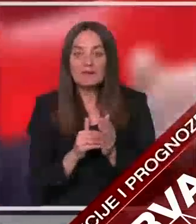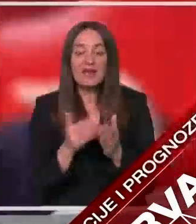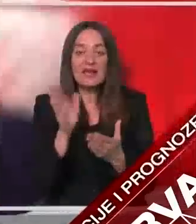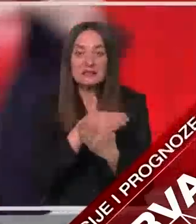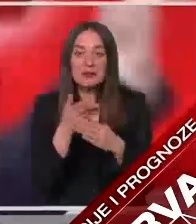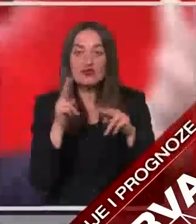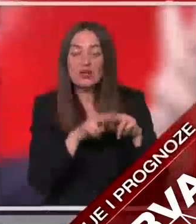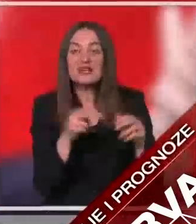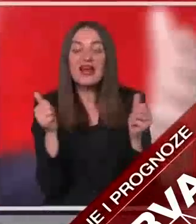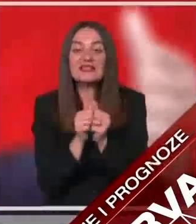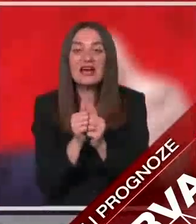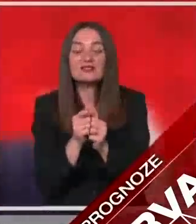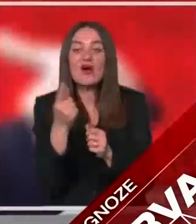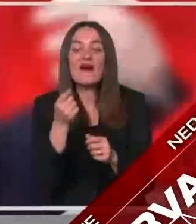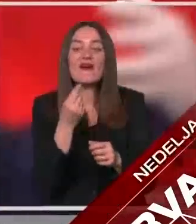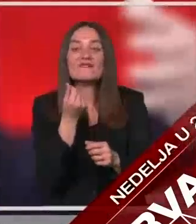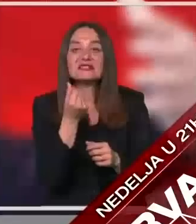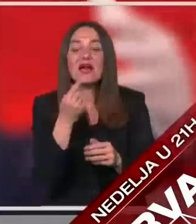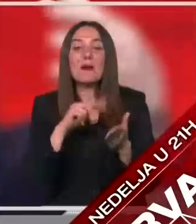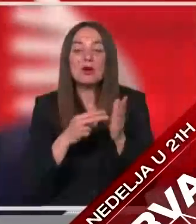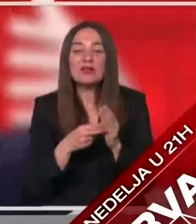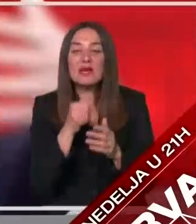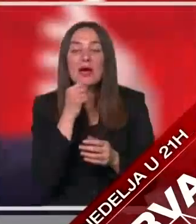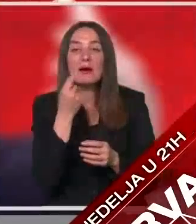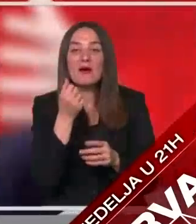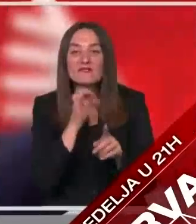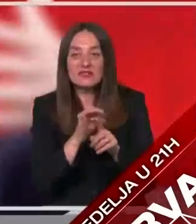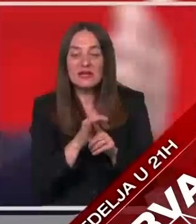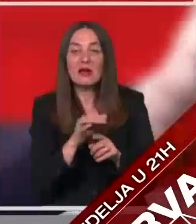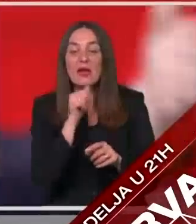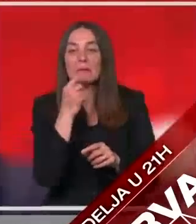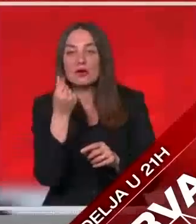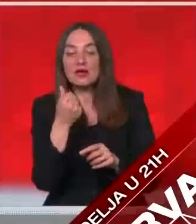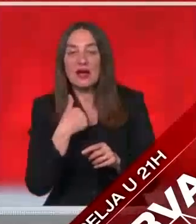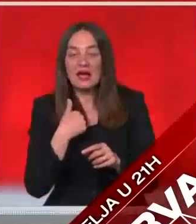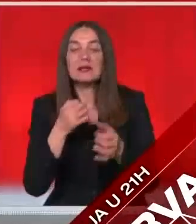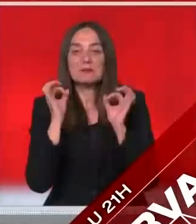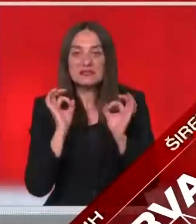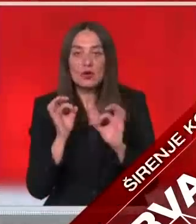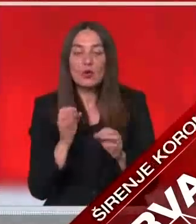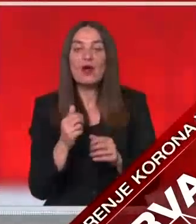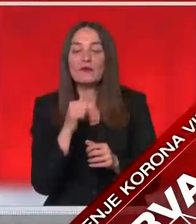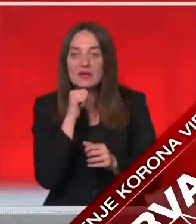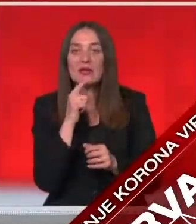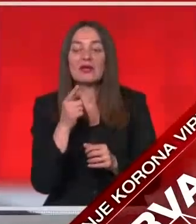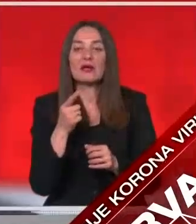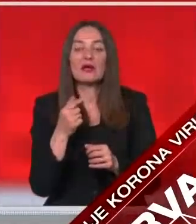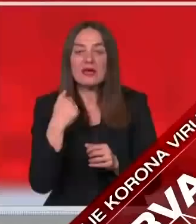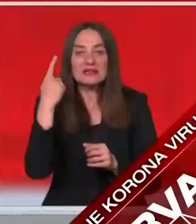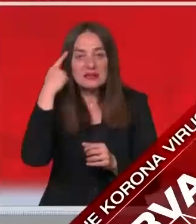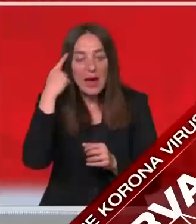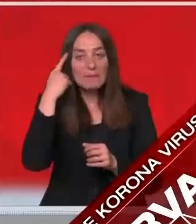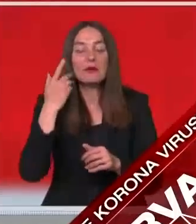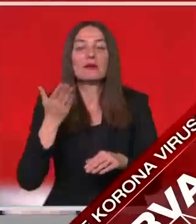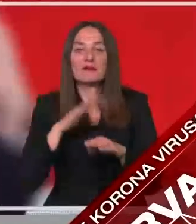između ostalog, zajedno sa fiskalnom politikom i monetarna politika, da, i ja sam siguran da, znam na